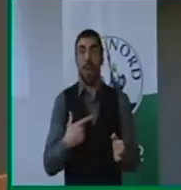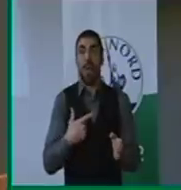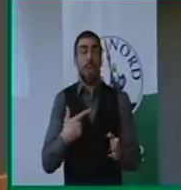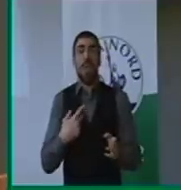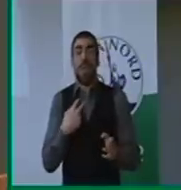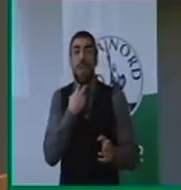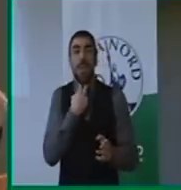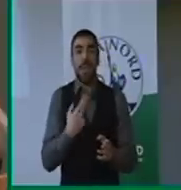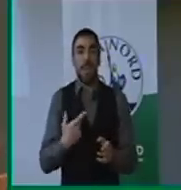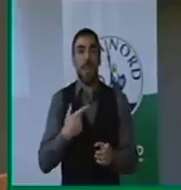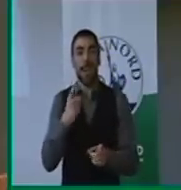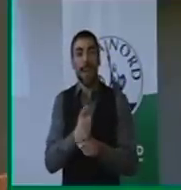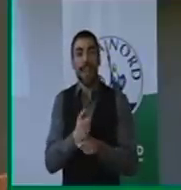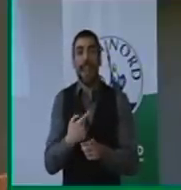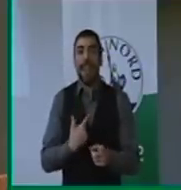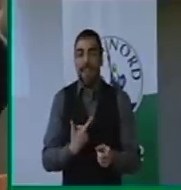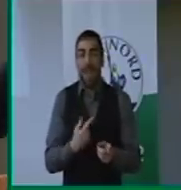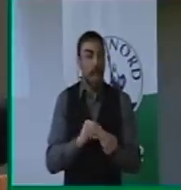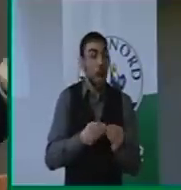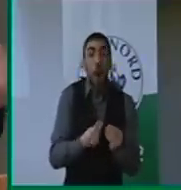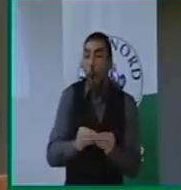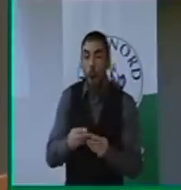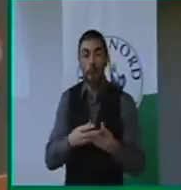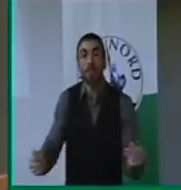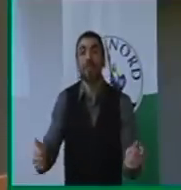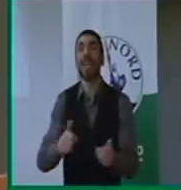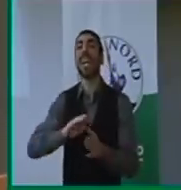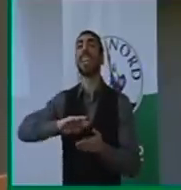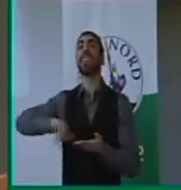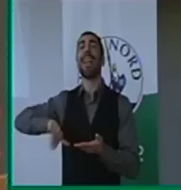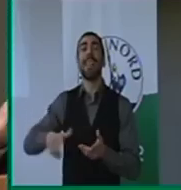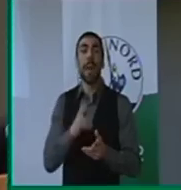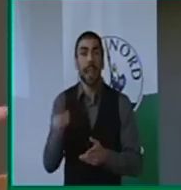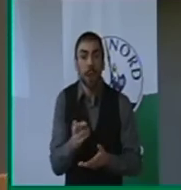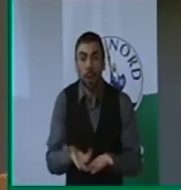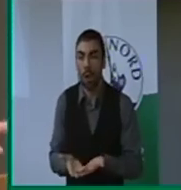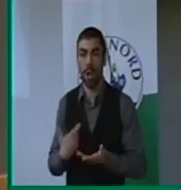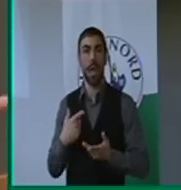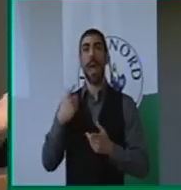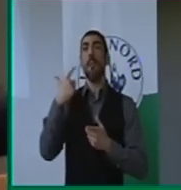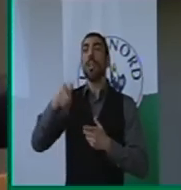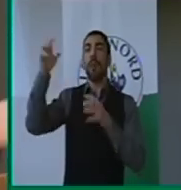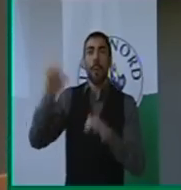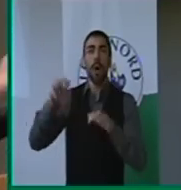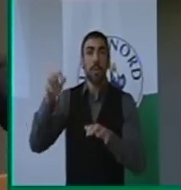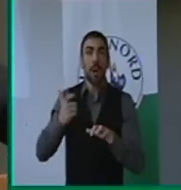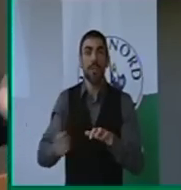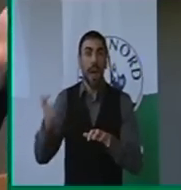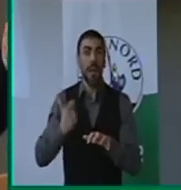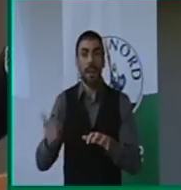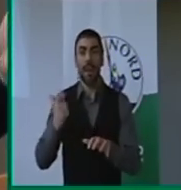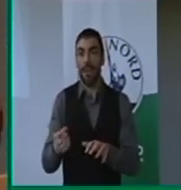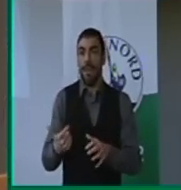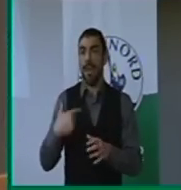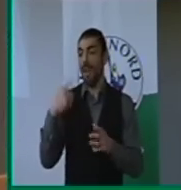divieto di spandimento dei refoli e hanno causa le le piogge incessanti di fino allaltro